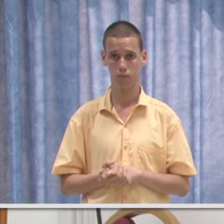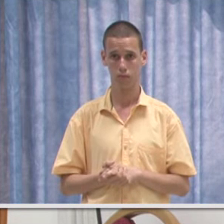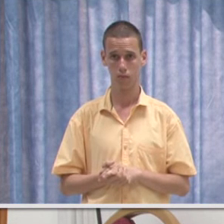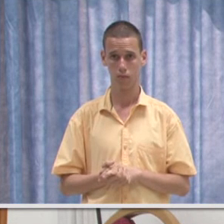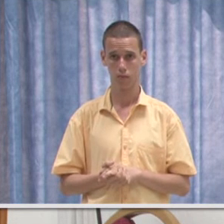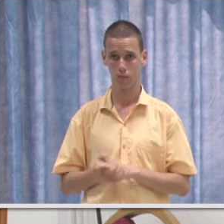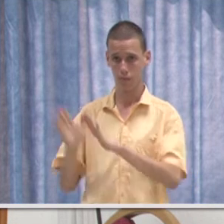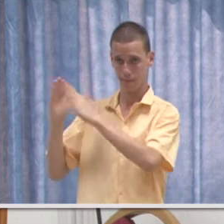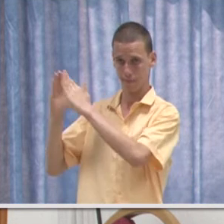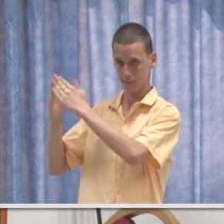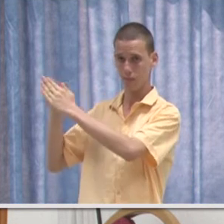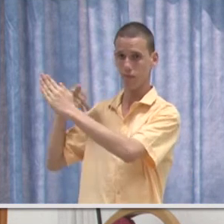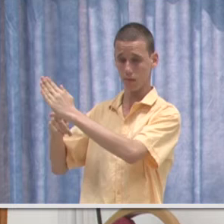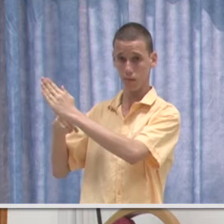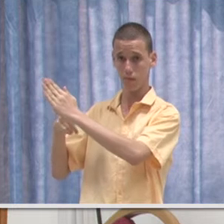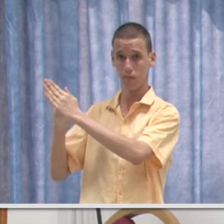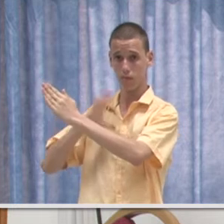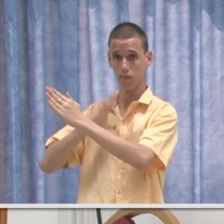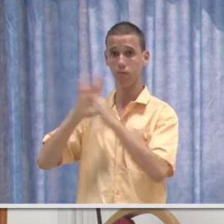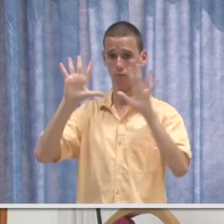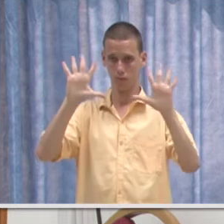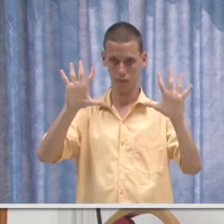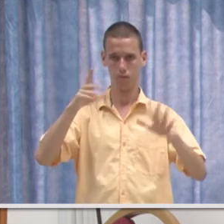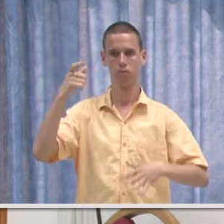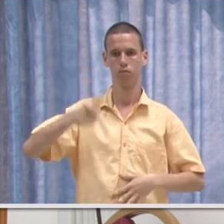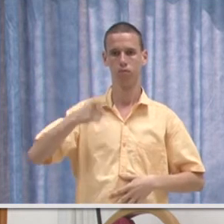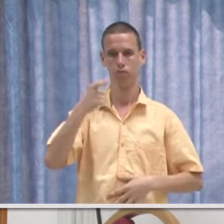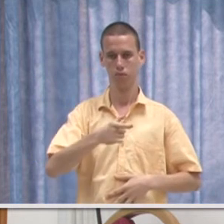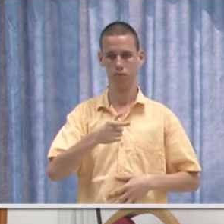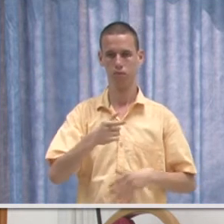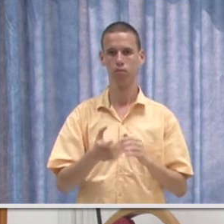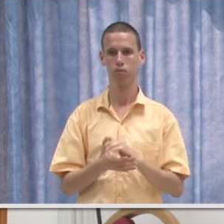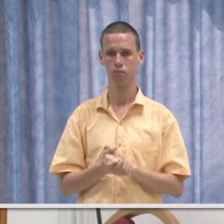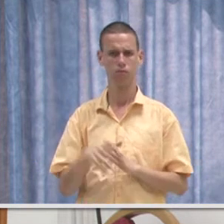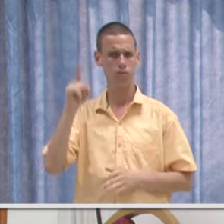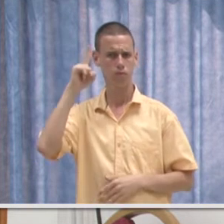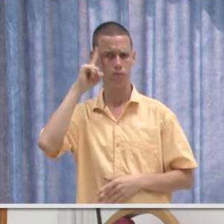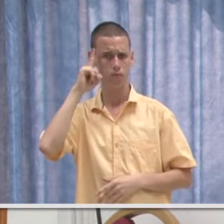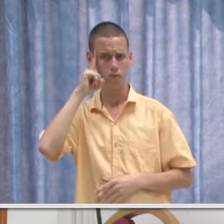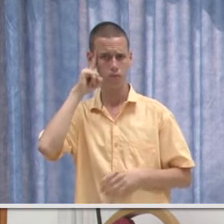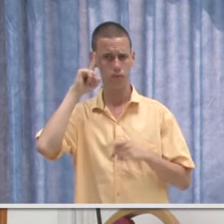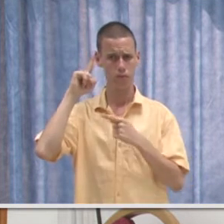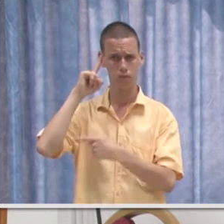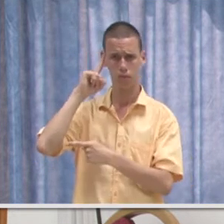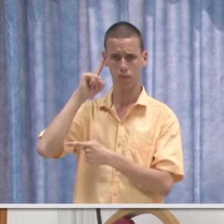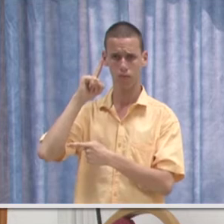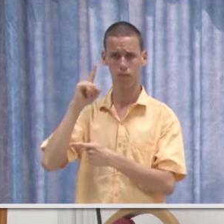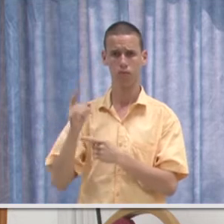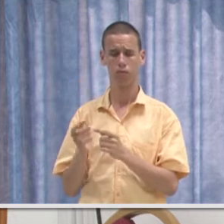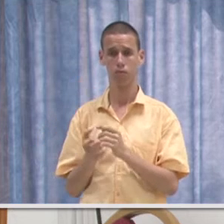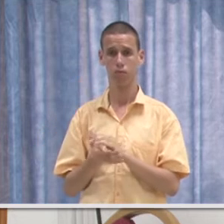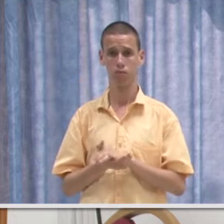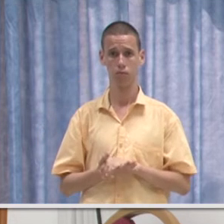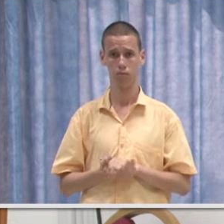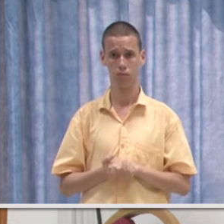Hospital. Autres aussi sont en quarantaine. Raison à cause de nous mes autres, temporairement, Family